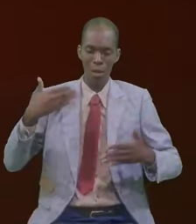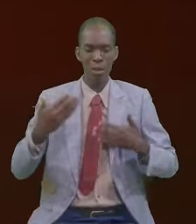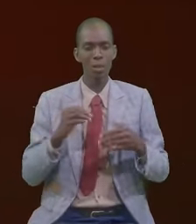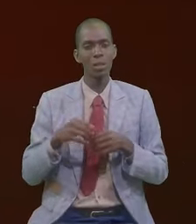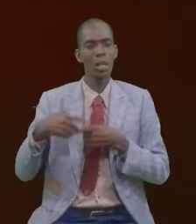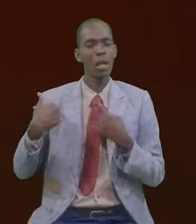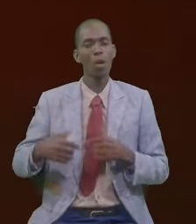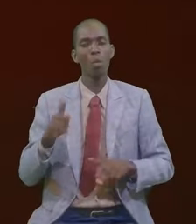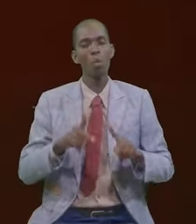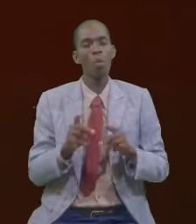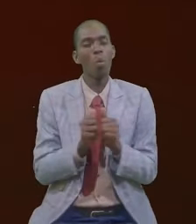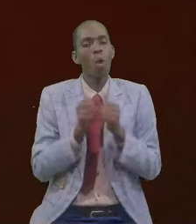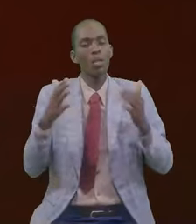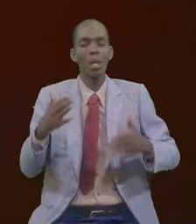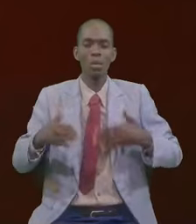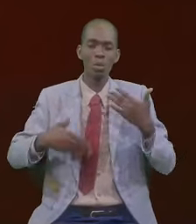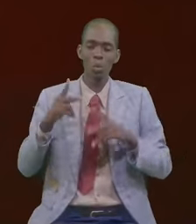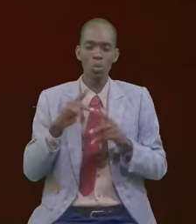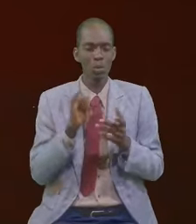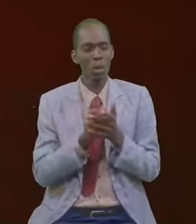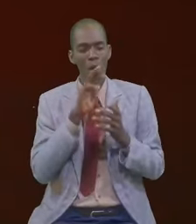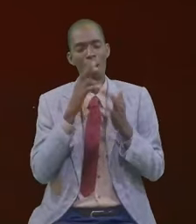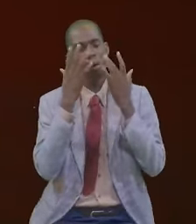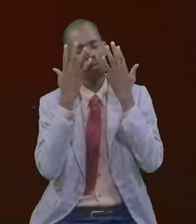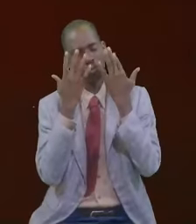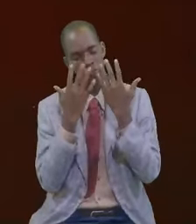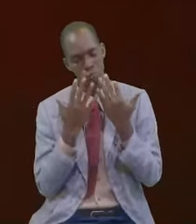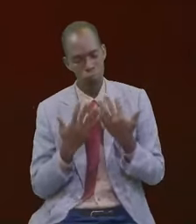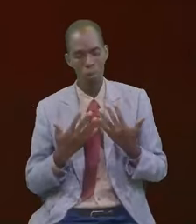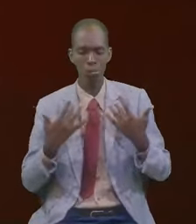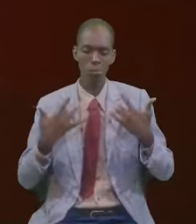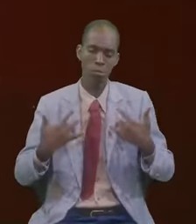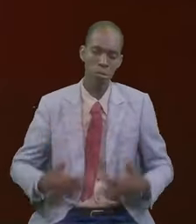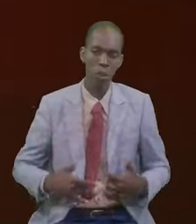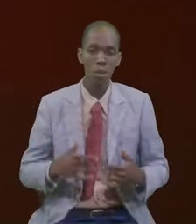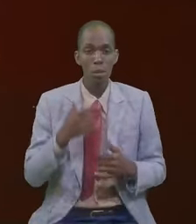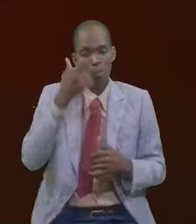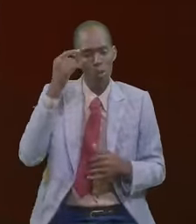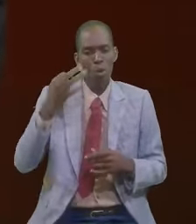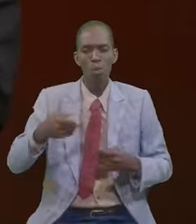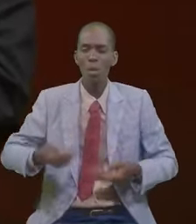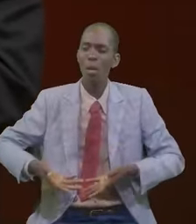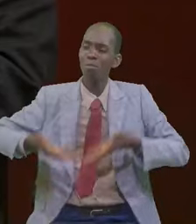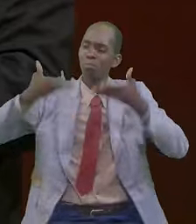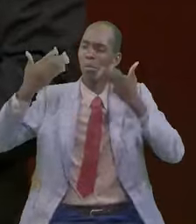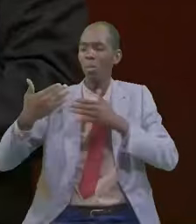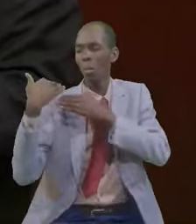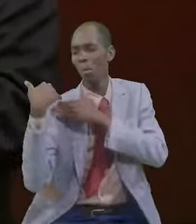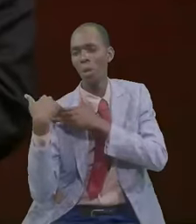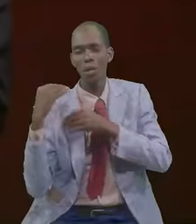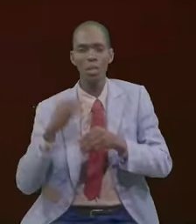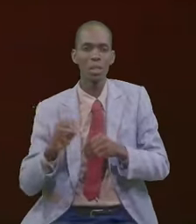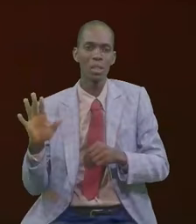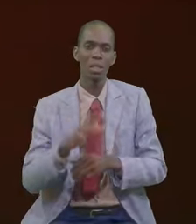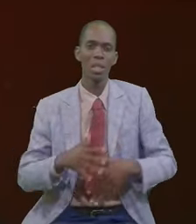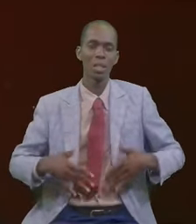le cœur. Qui n'ont pas de joie, qui sont tristes, qui sont angoissés à cause du fardeau des besoins dans